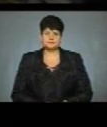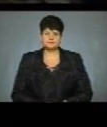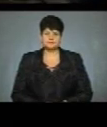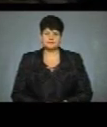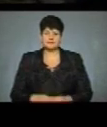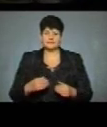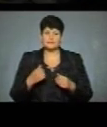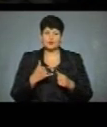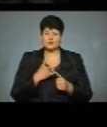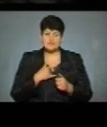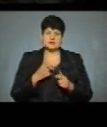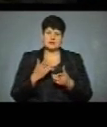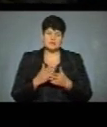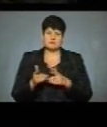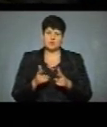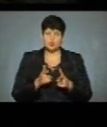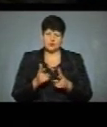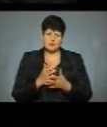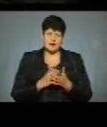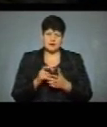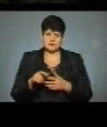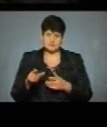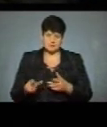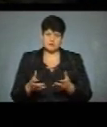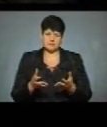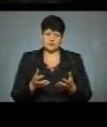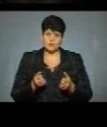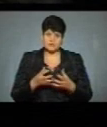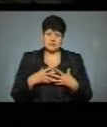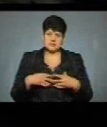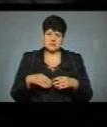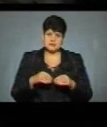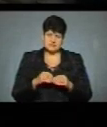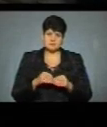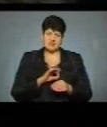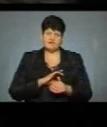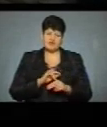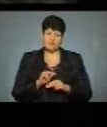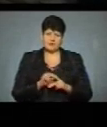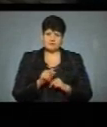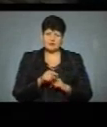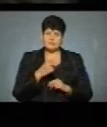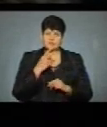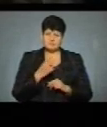сама підготовка кандидатів усиновлювачі, прийомні сім'ї та патронатні вихователі,